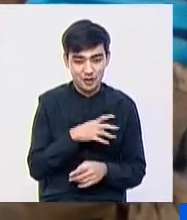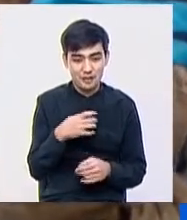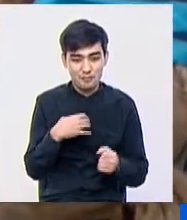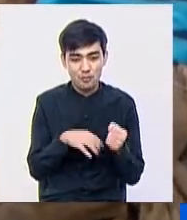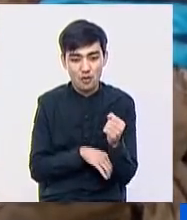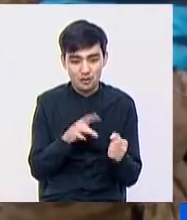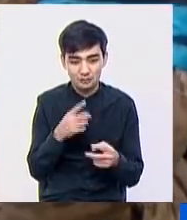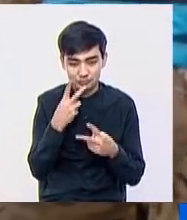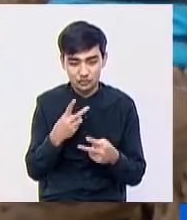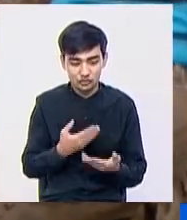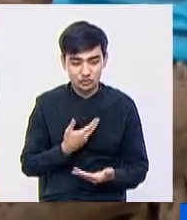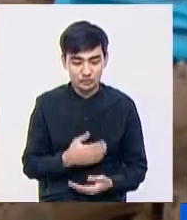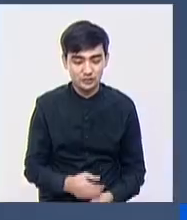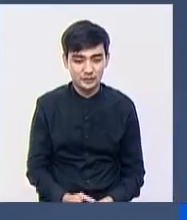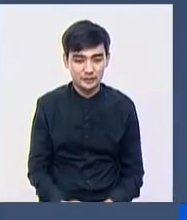живым.